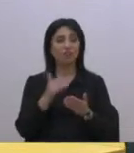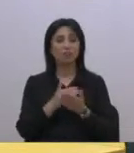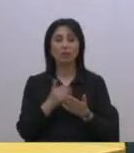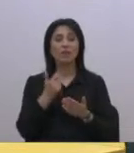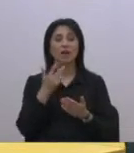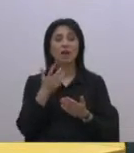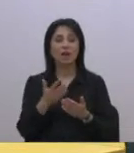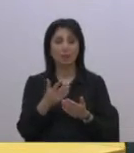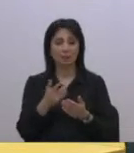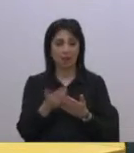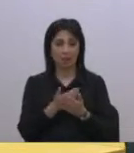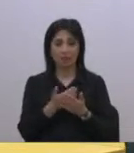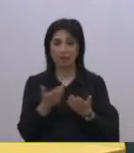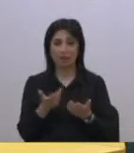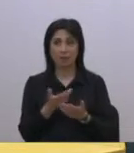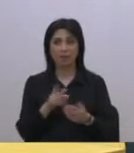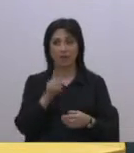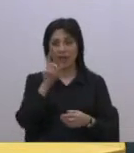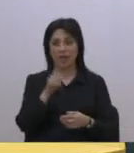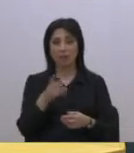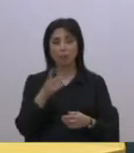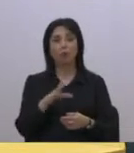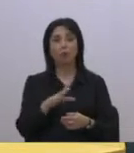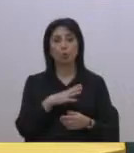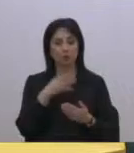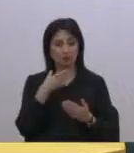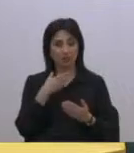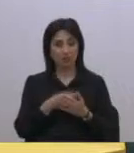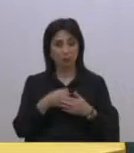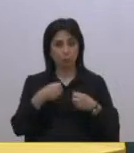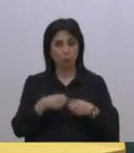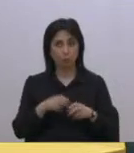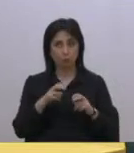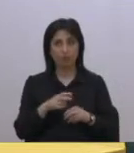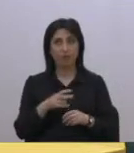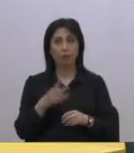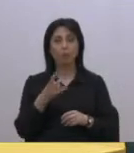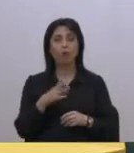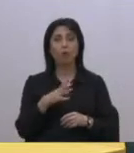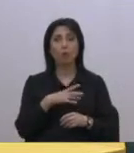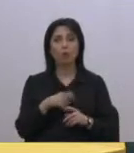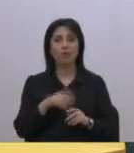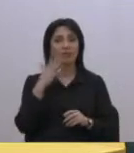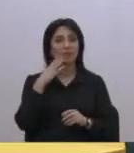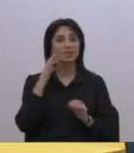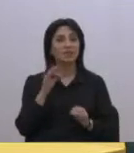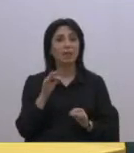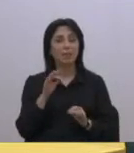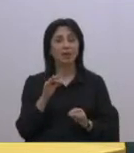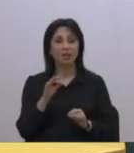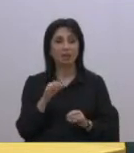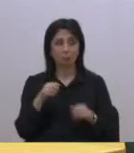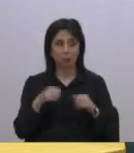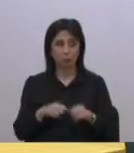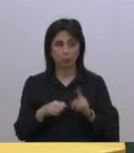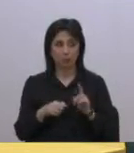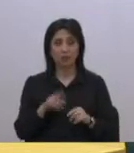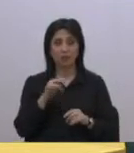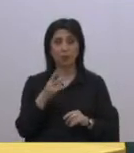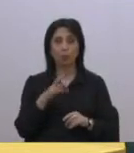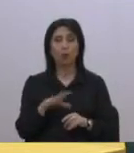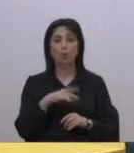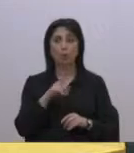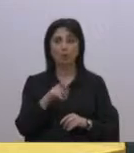რამოდენიმე ამბისგან, ხო რომ ადამიანებს უნდა ქონდეთ საკუთრების უფლება, ადამიანებს უნდა ქონდეთ სამართლიანობის უფლება და უნდა